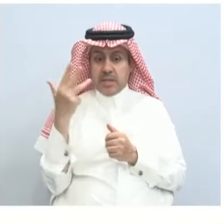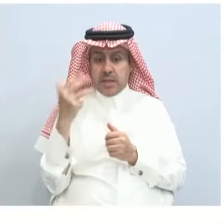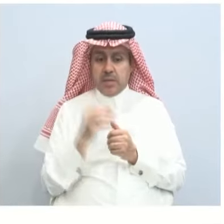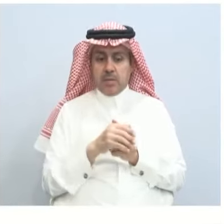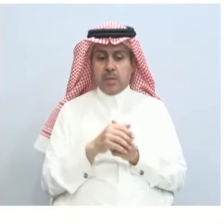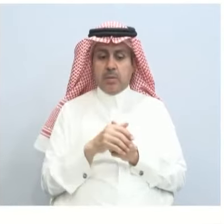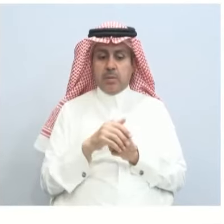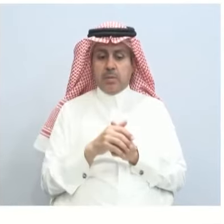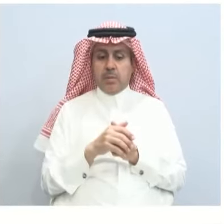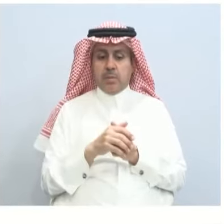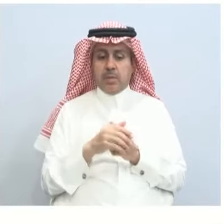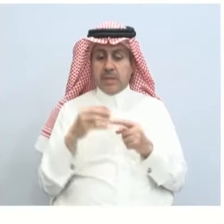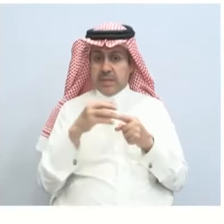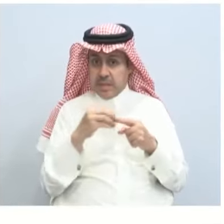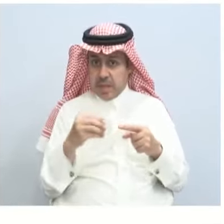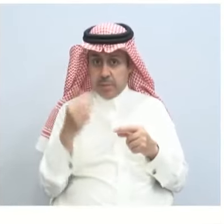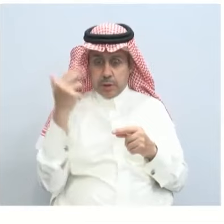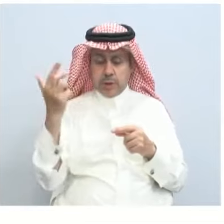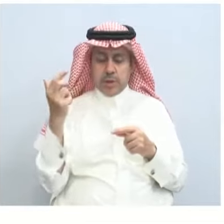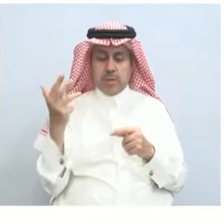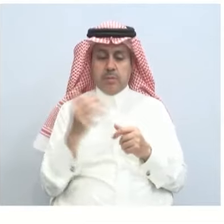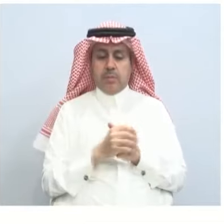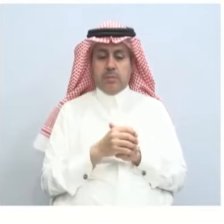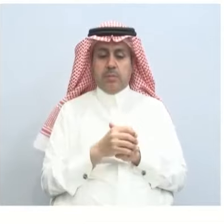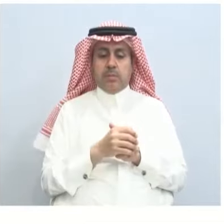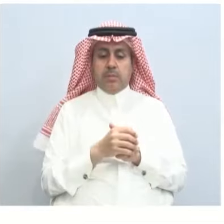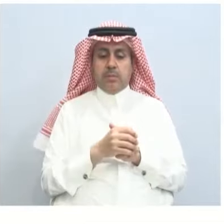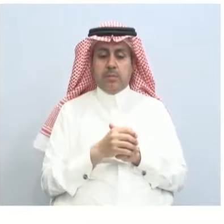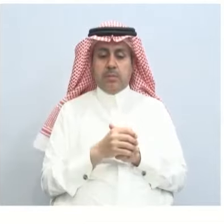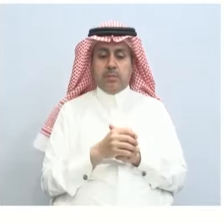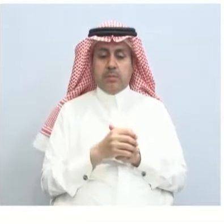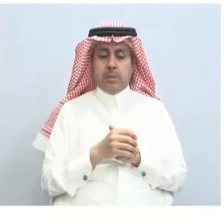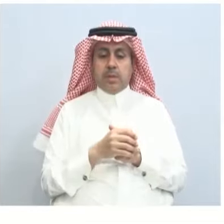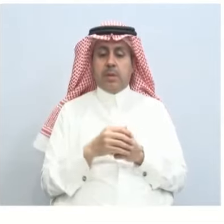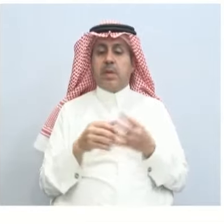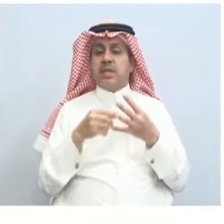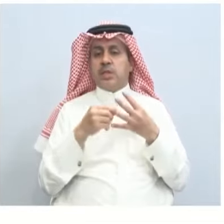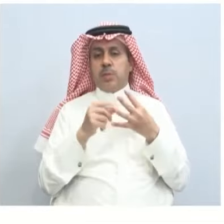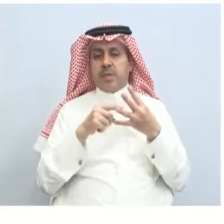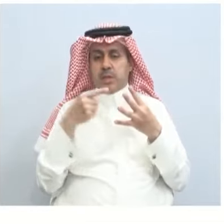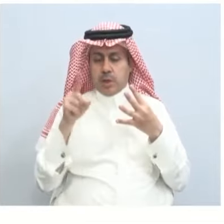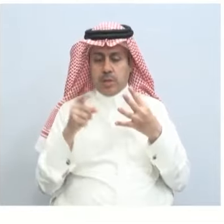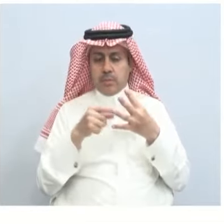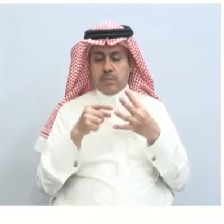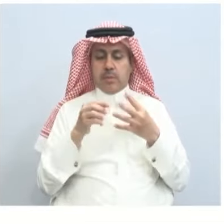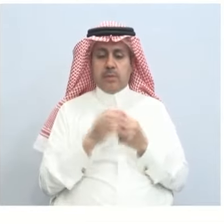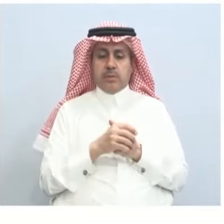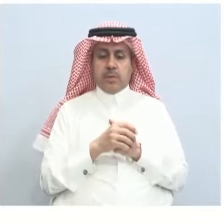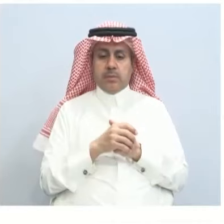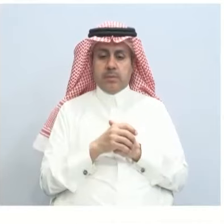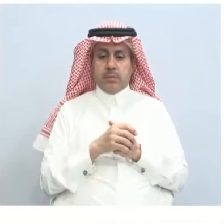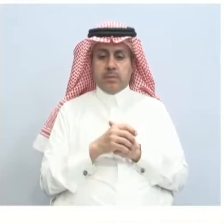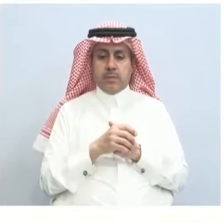واح حتصير سالب ت اذا حيكون ت وسالب ت وين الجواب الصحيح الجواب الصحيح هو